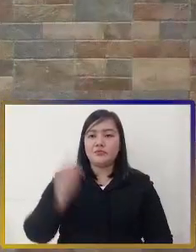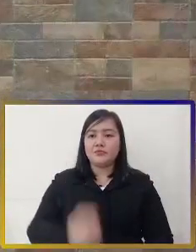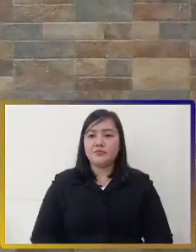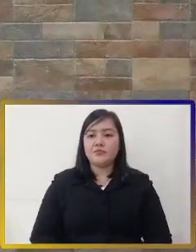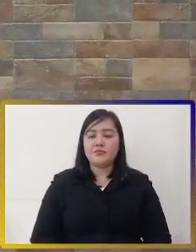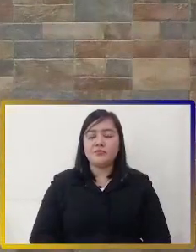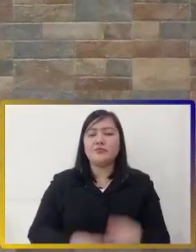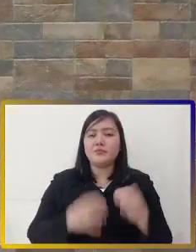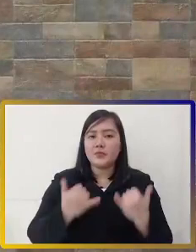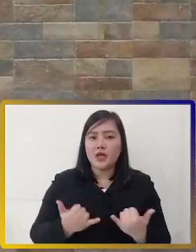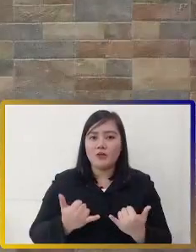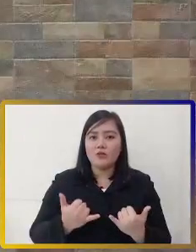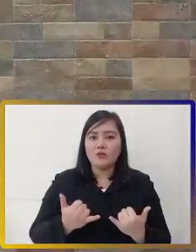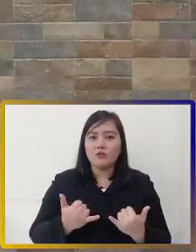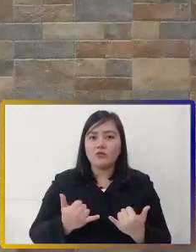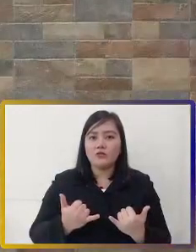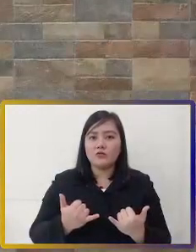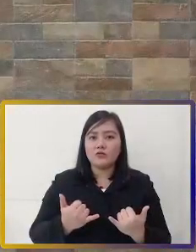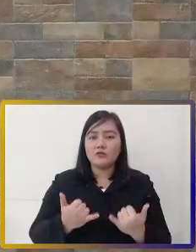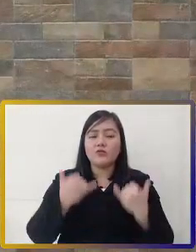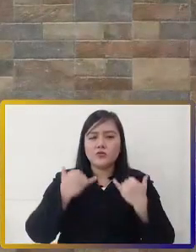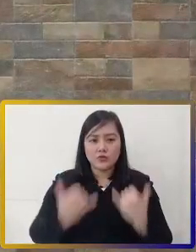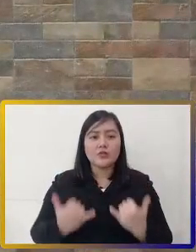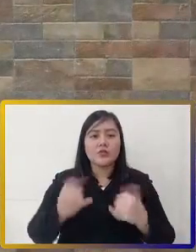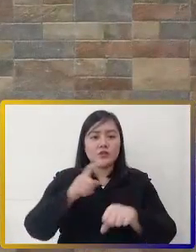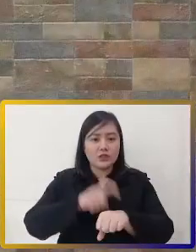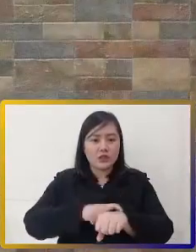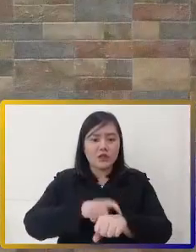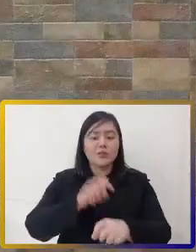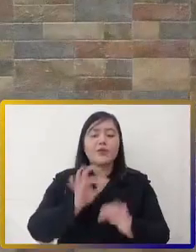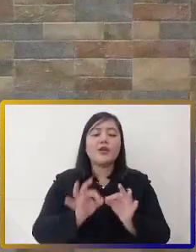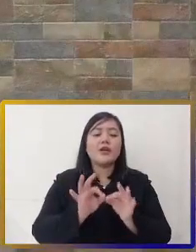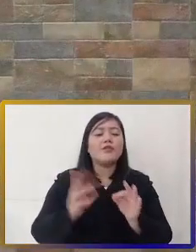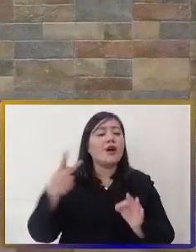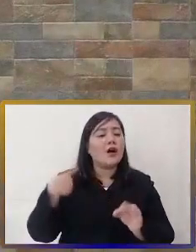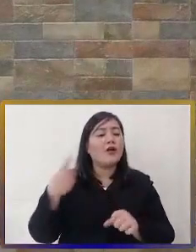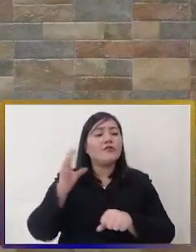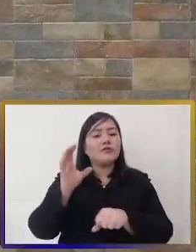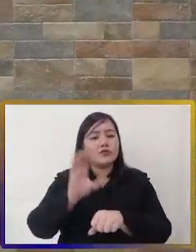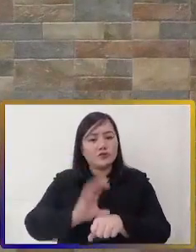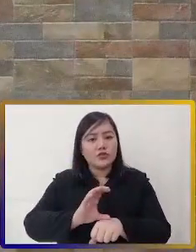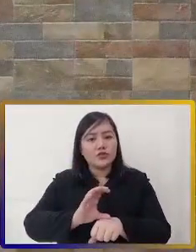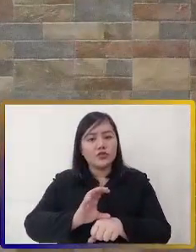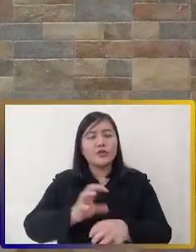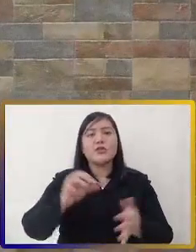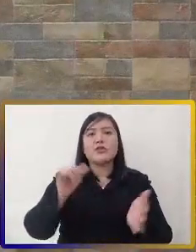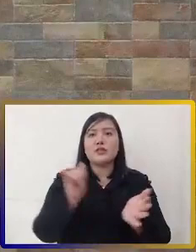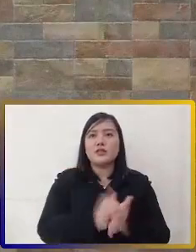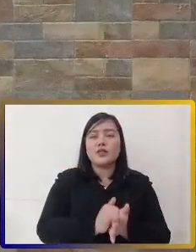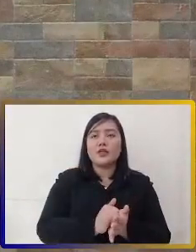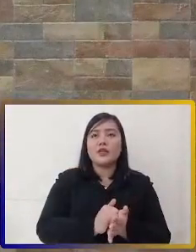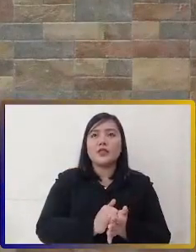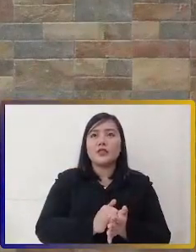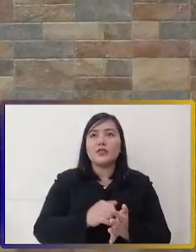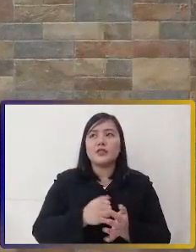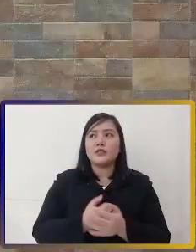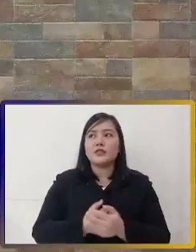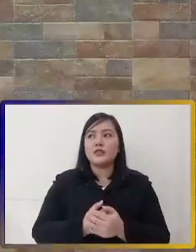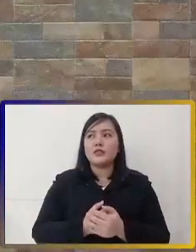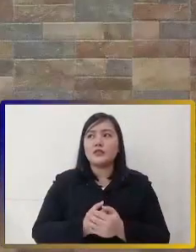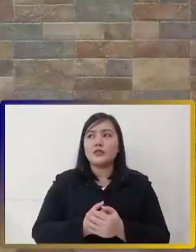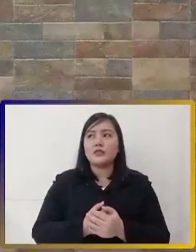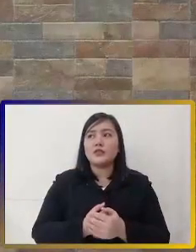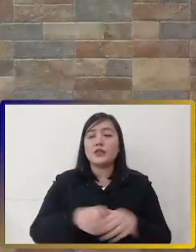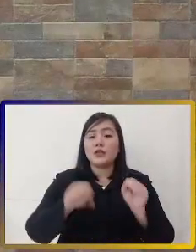sino ngayon, sa panahon natin ngayon, ang nag-e-exist na simbahan na mapapatunayan natin na all throughout